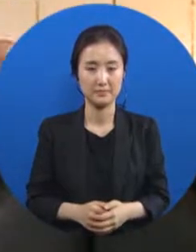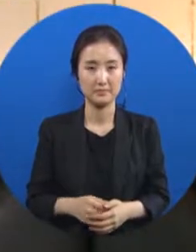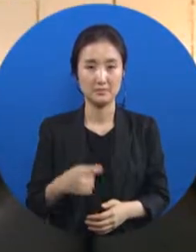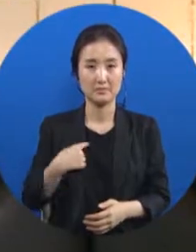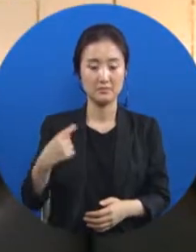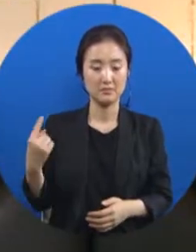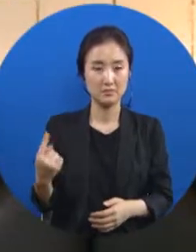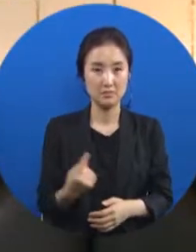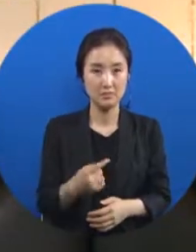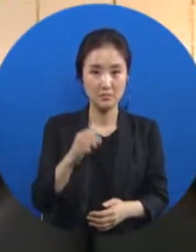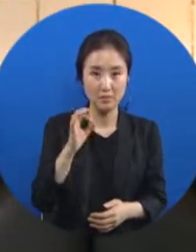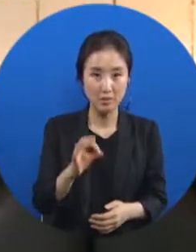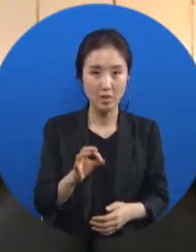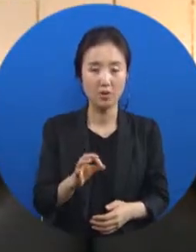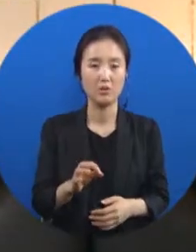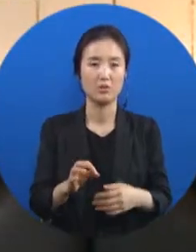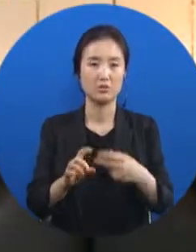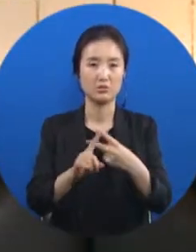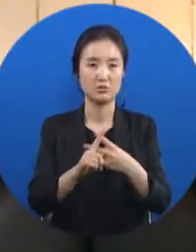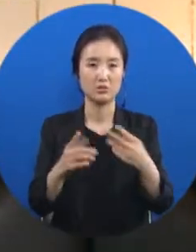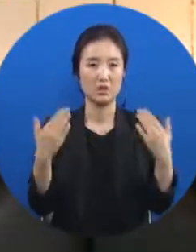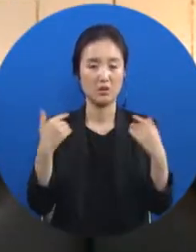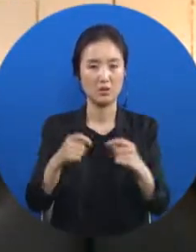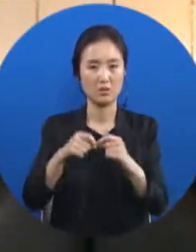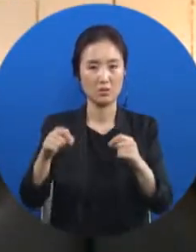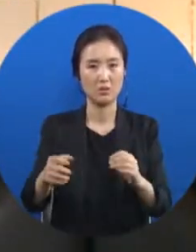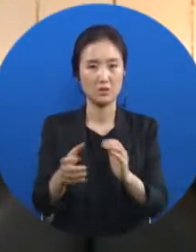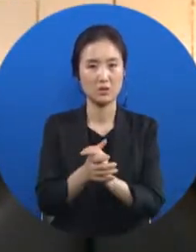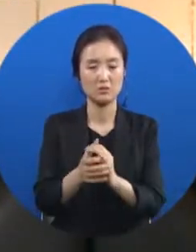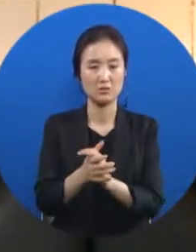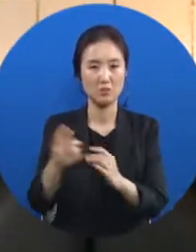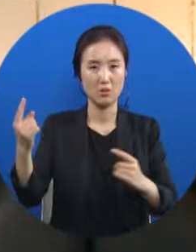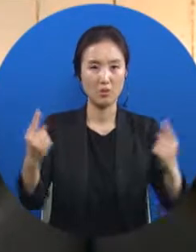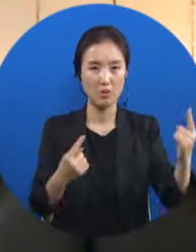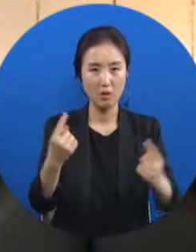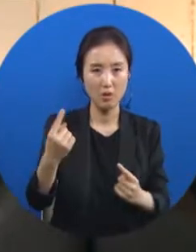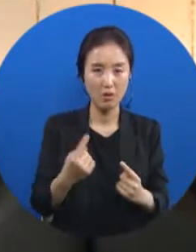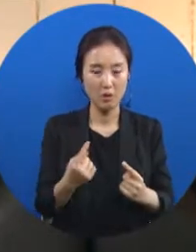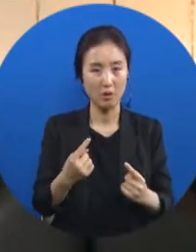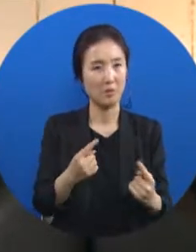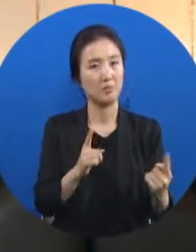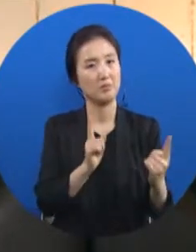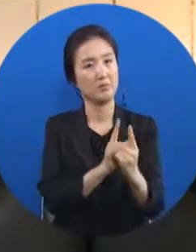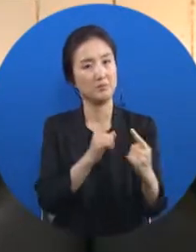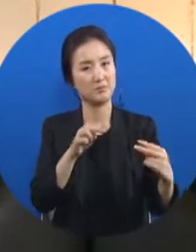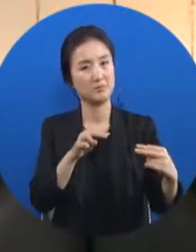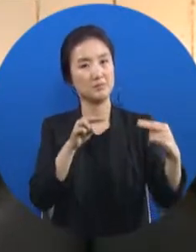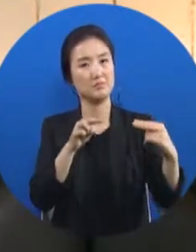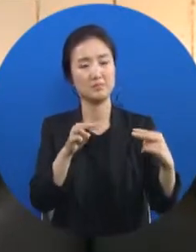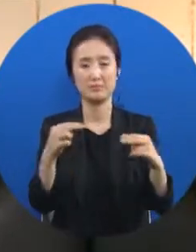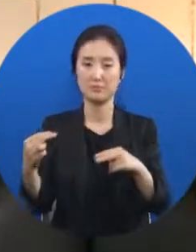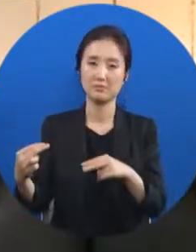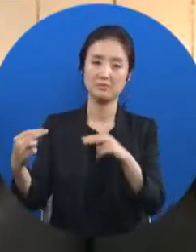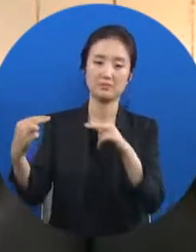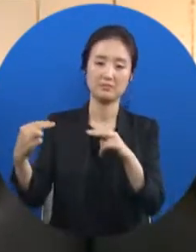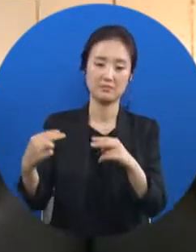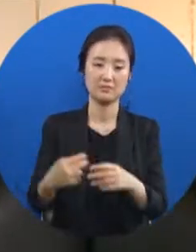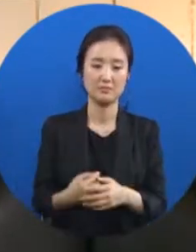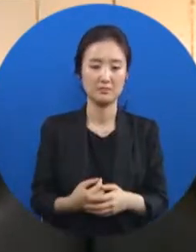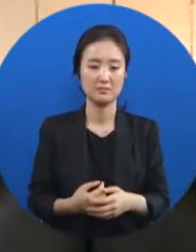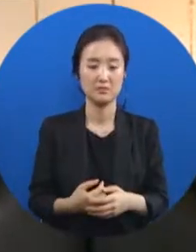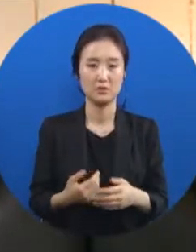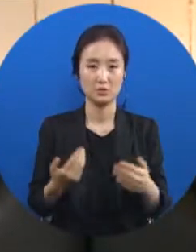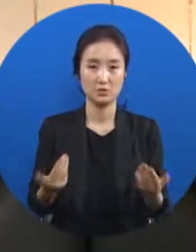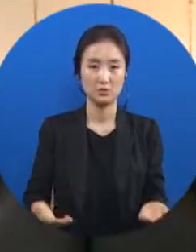있네. 왜? 중간고사 기간은 비슷하니까. 거기서 같이 공부를 해요. 근데 공부 안 하고 커피숍 저